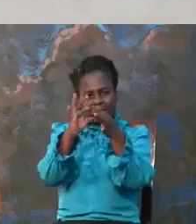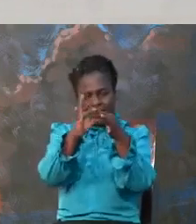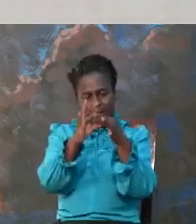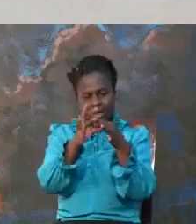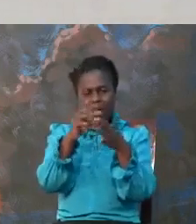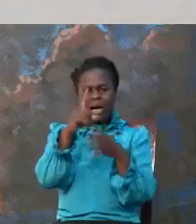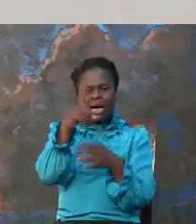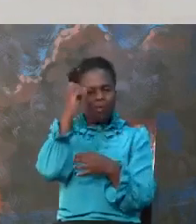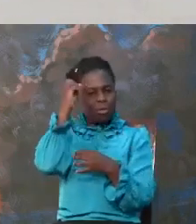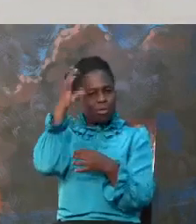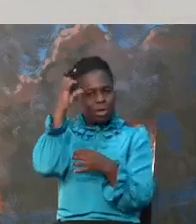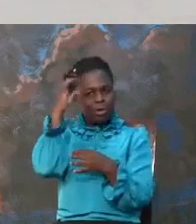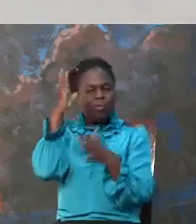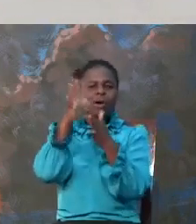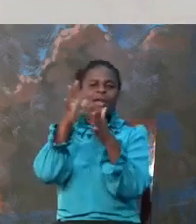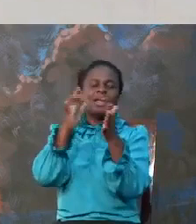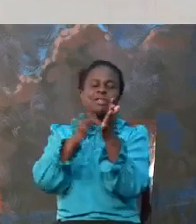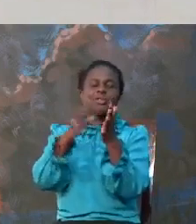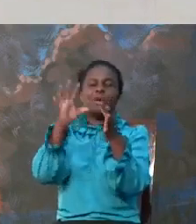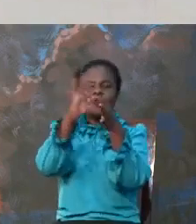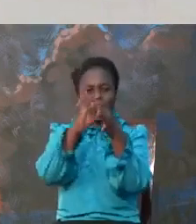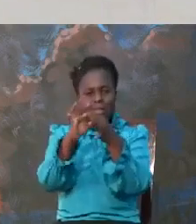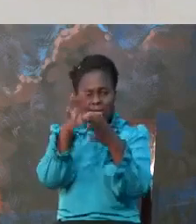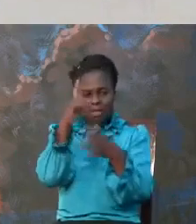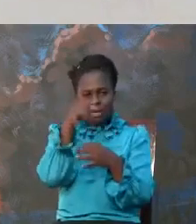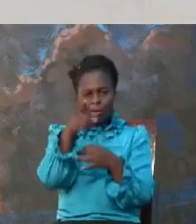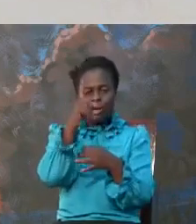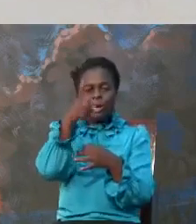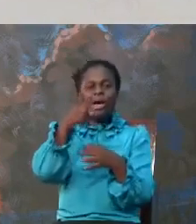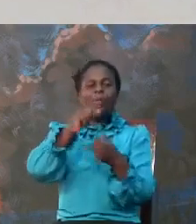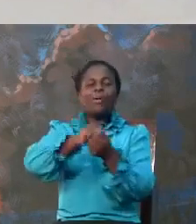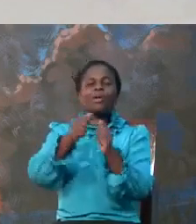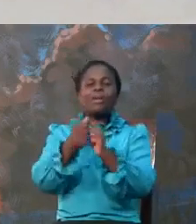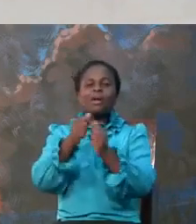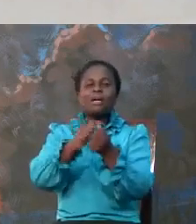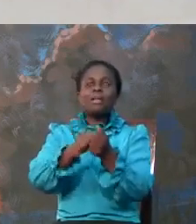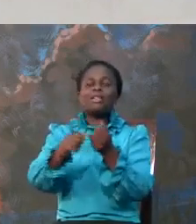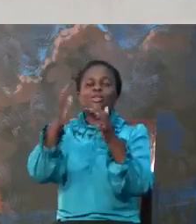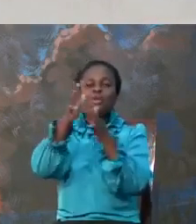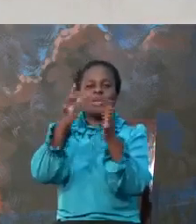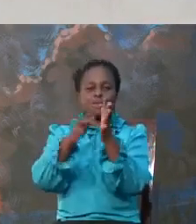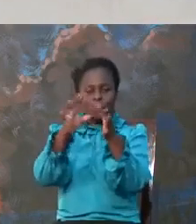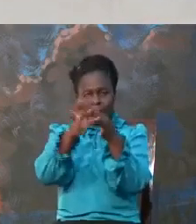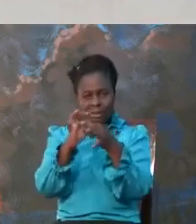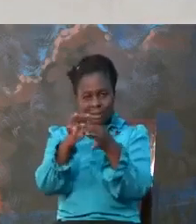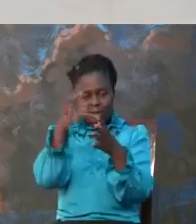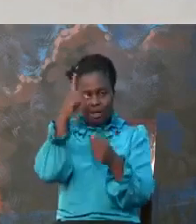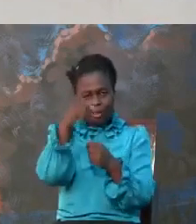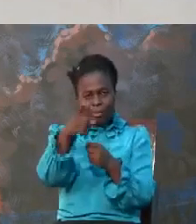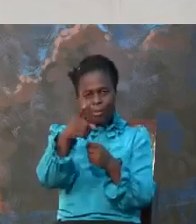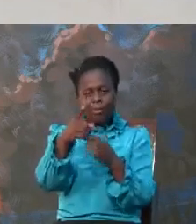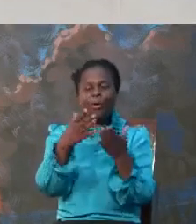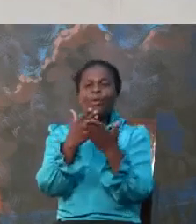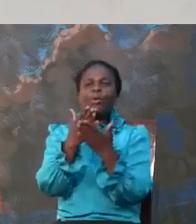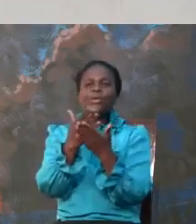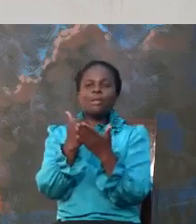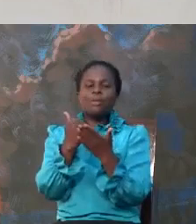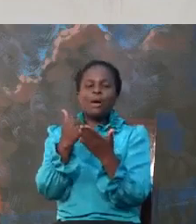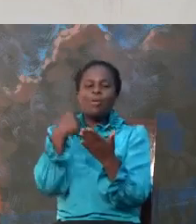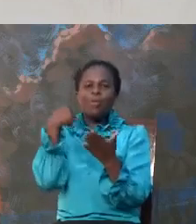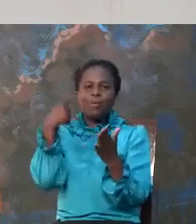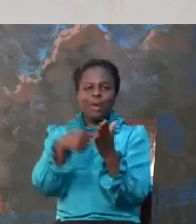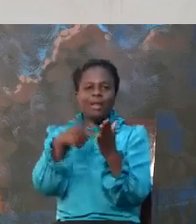unaumwa, anachukuana na wewe. Kama una matatizo, anachukuana na wewe. Na sababu anasema ni hii, maana hata